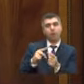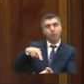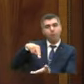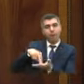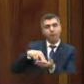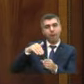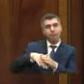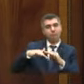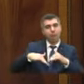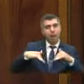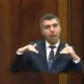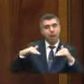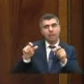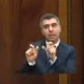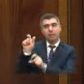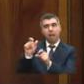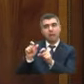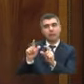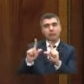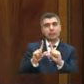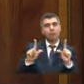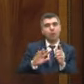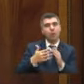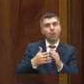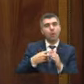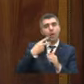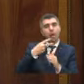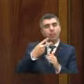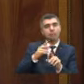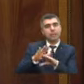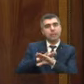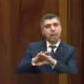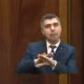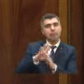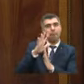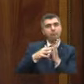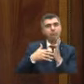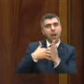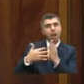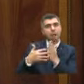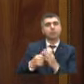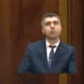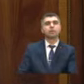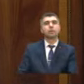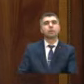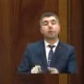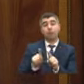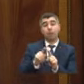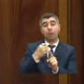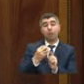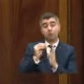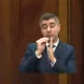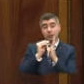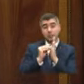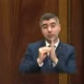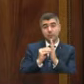البرلمان والرأي العام الوطني بتصريح سياسي وبرنامجي وهو ما يخوله لكم